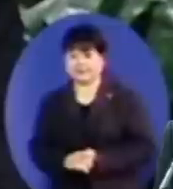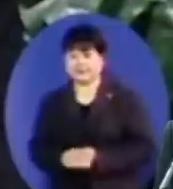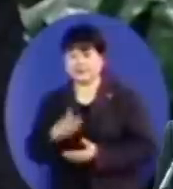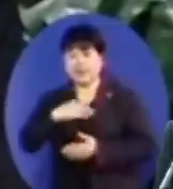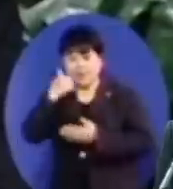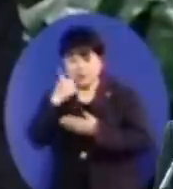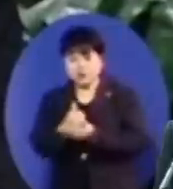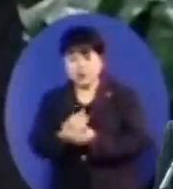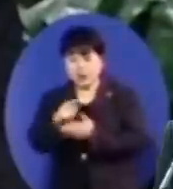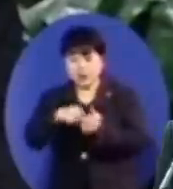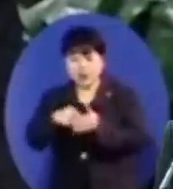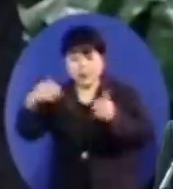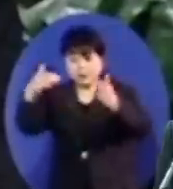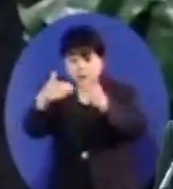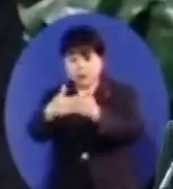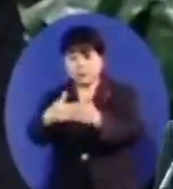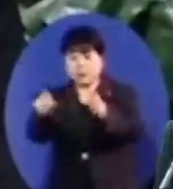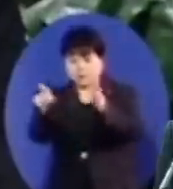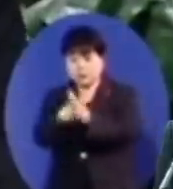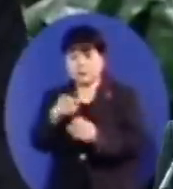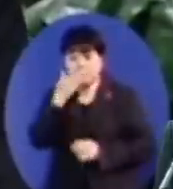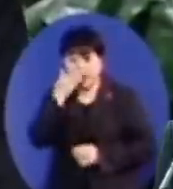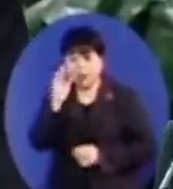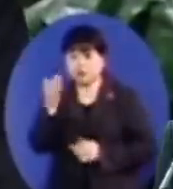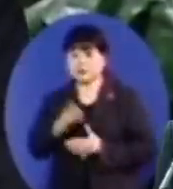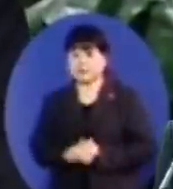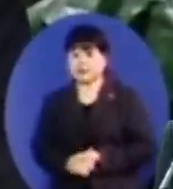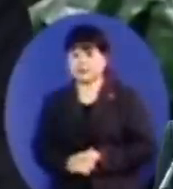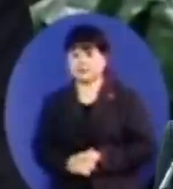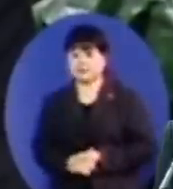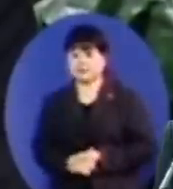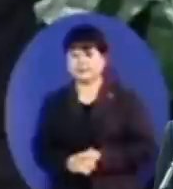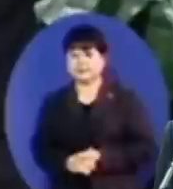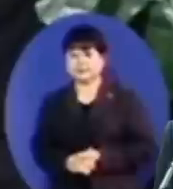죄가 청산되었다는 것을 믿을 수가 있습니다.